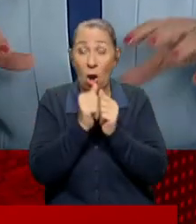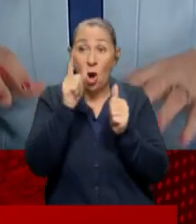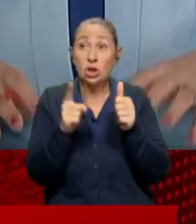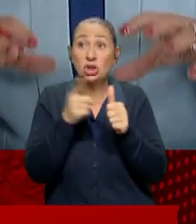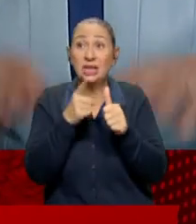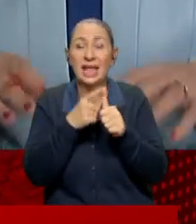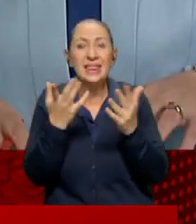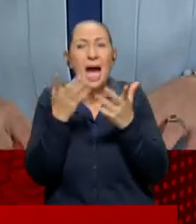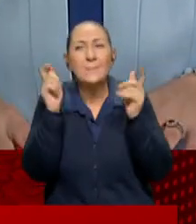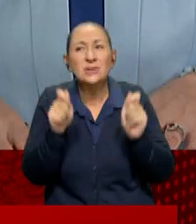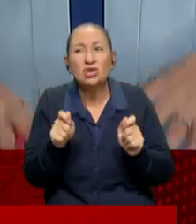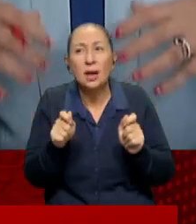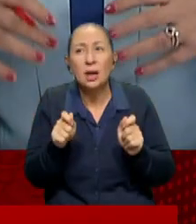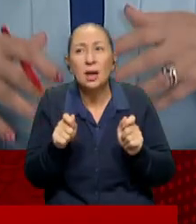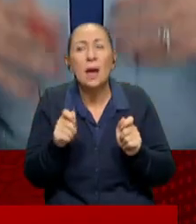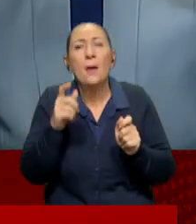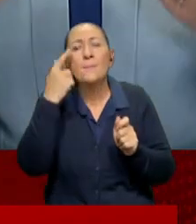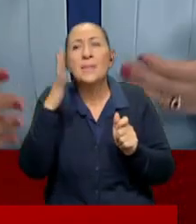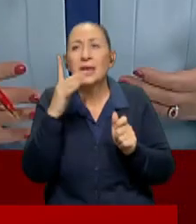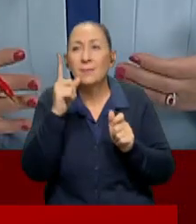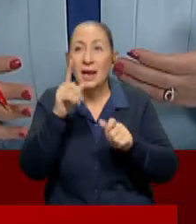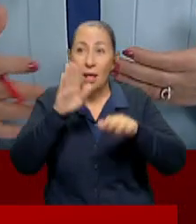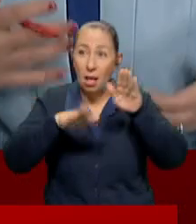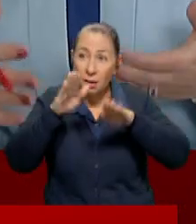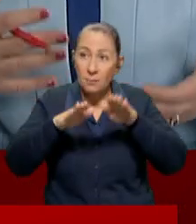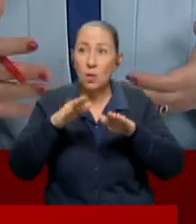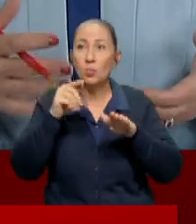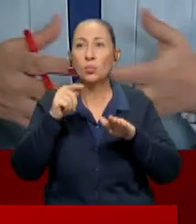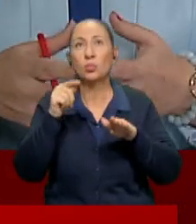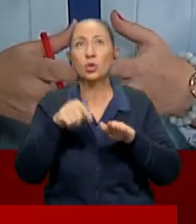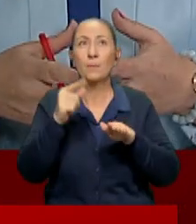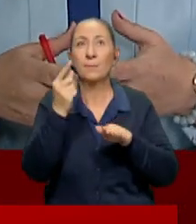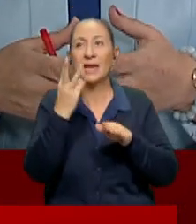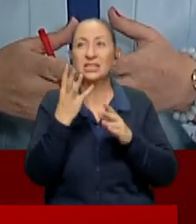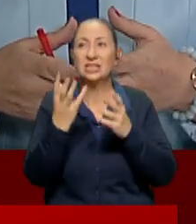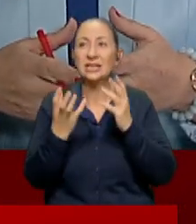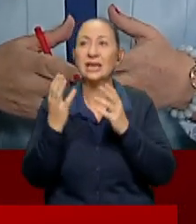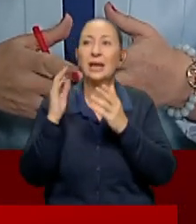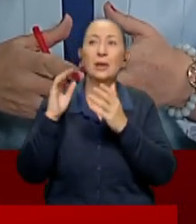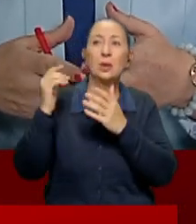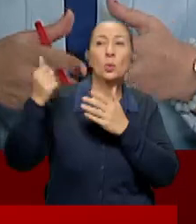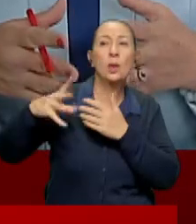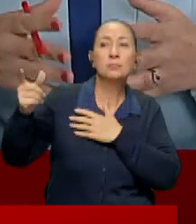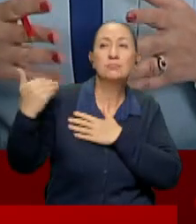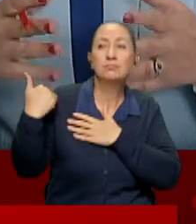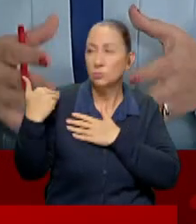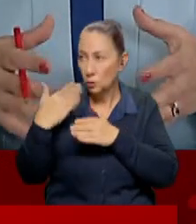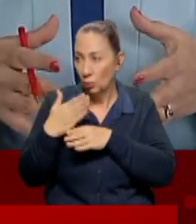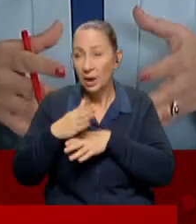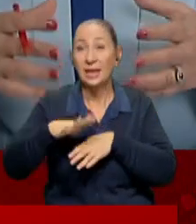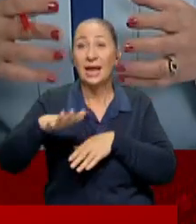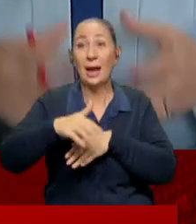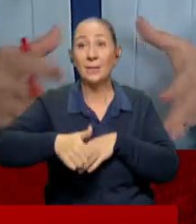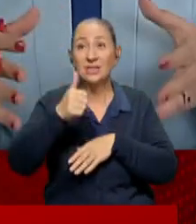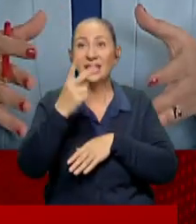öncelikle ne yapacaklarını belki bir lansmanla, bunu bugün birkaç kaynaktan da doğrulattım. Genel